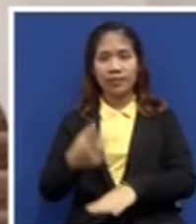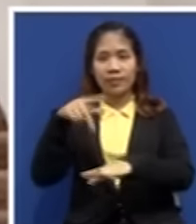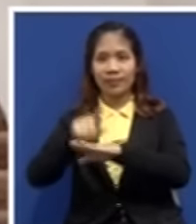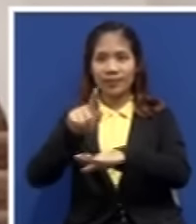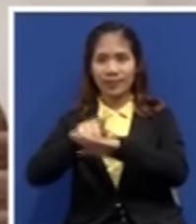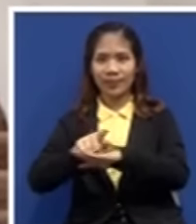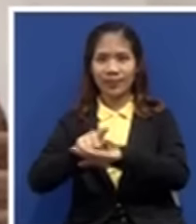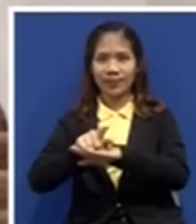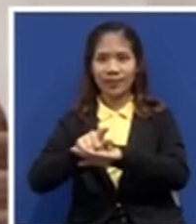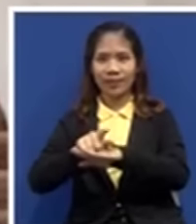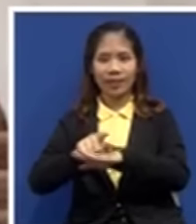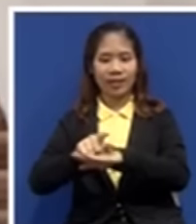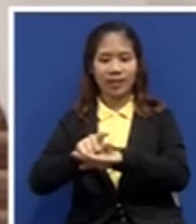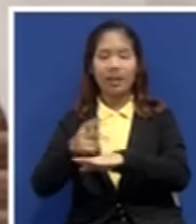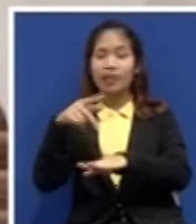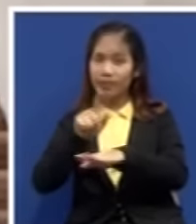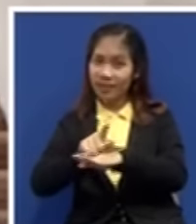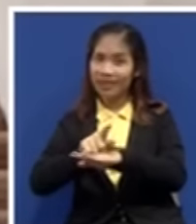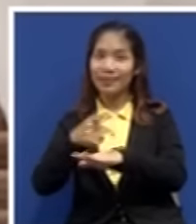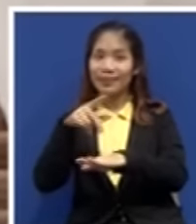ให้ท่านใดประท้วงแล้วเพราะผม ท่านประธานครับ